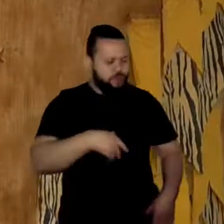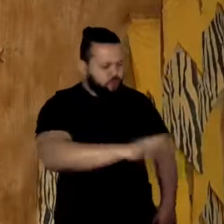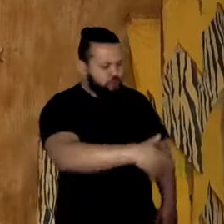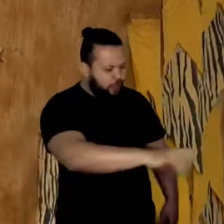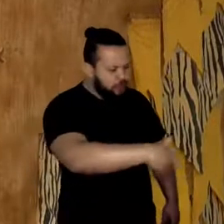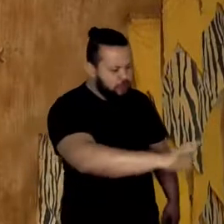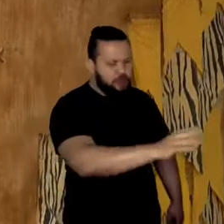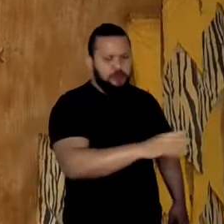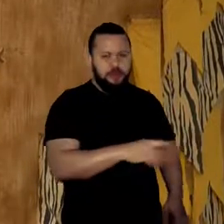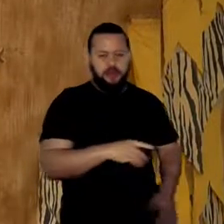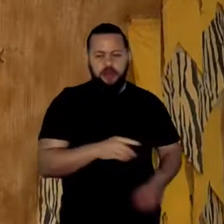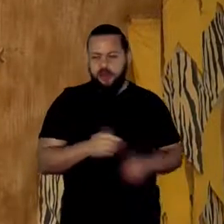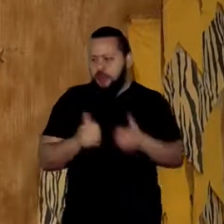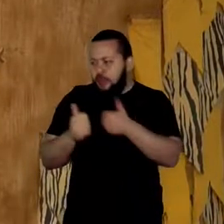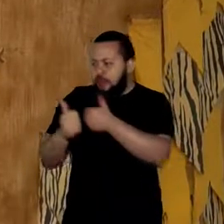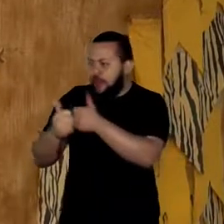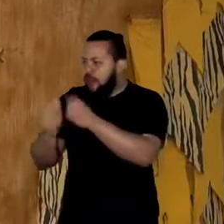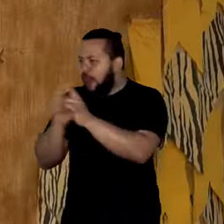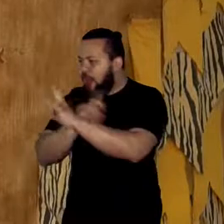Show.